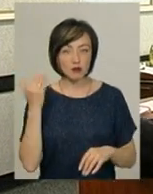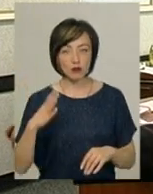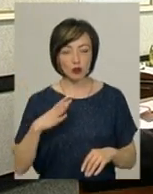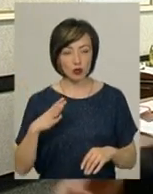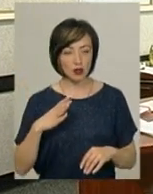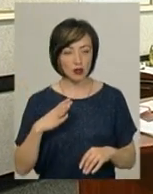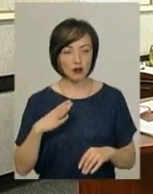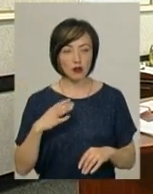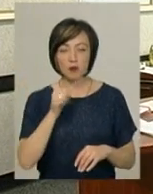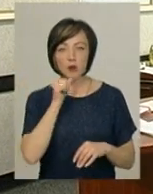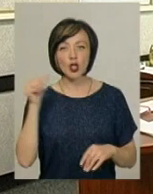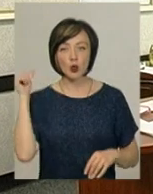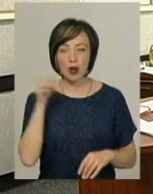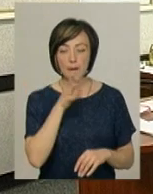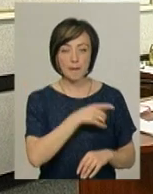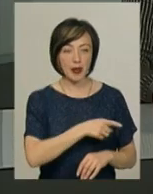в минулі періоди.